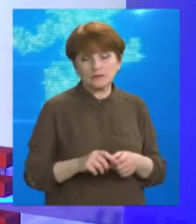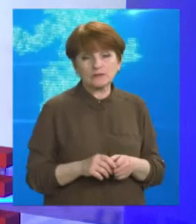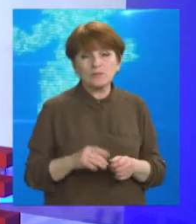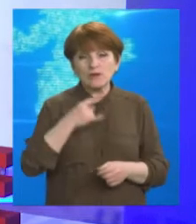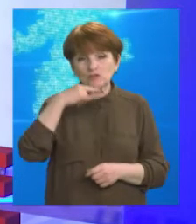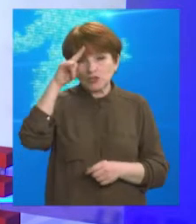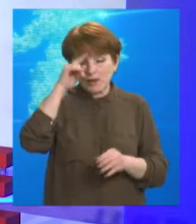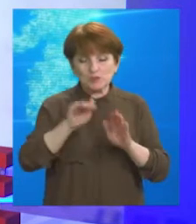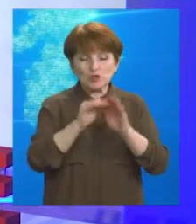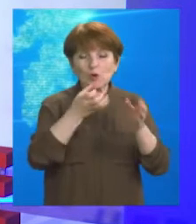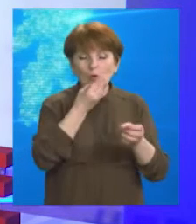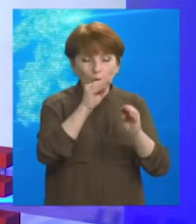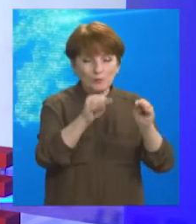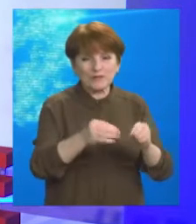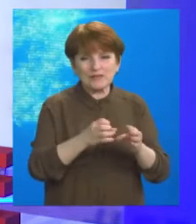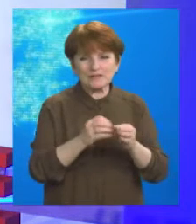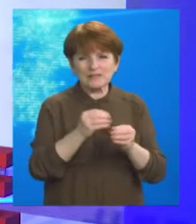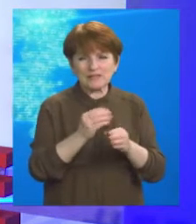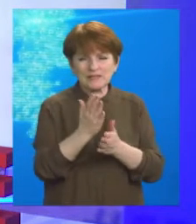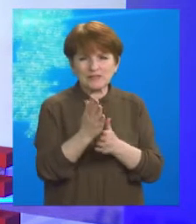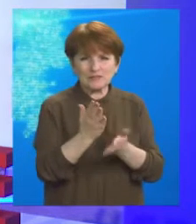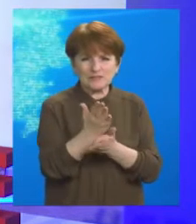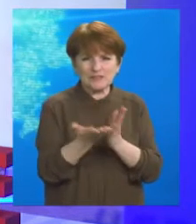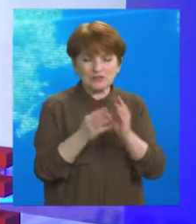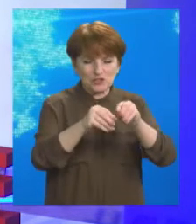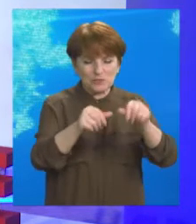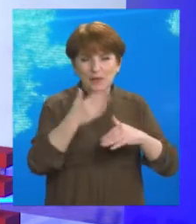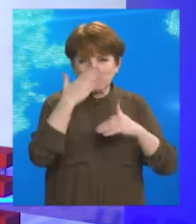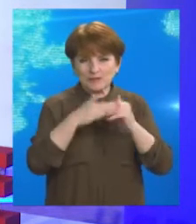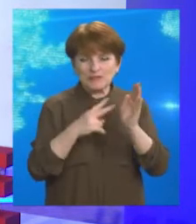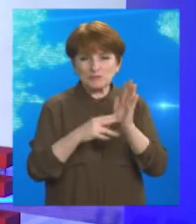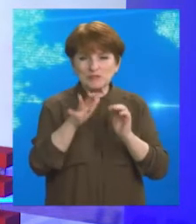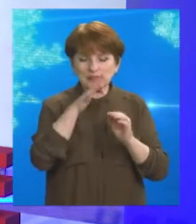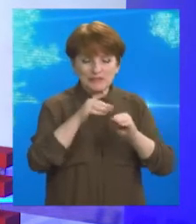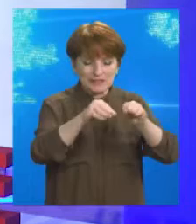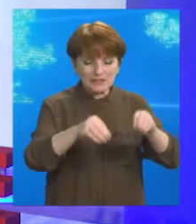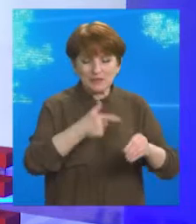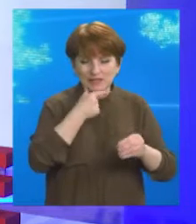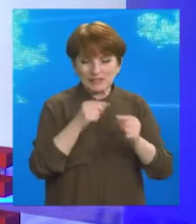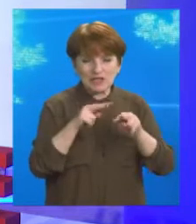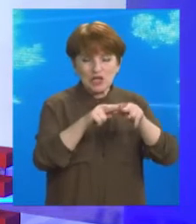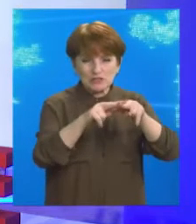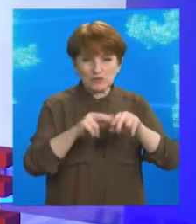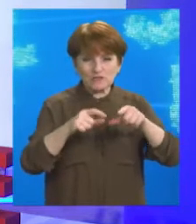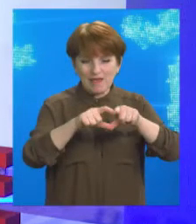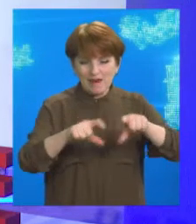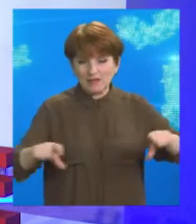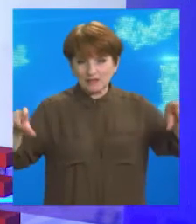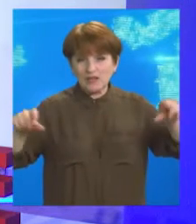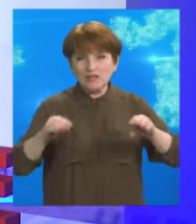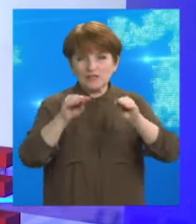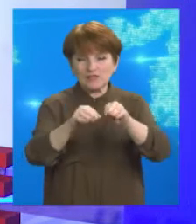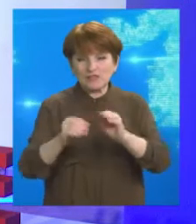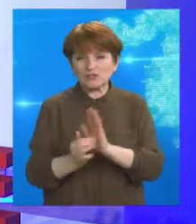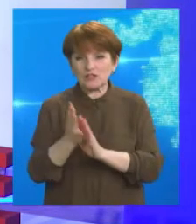Челябинские клумбы украсят разноцветной сосновой щепкой. В преддверии 75-летия Победы материал рассыпят в форме красных звезд и георгиевской ленты. Высаживать